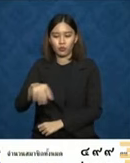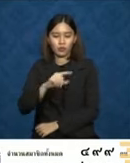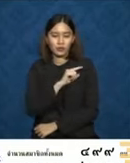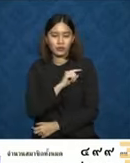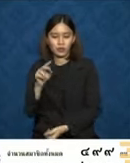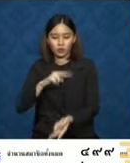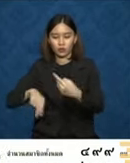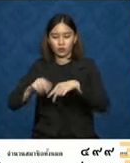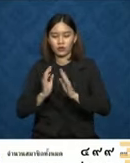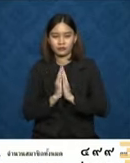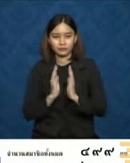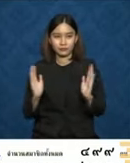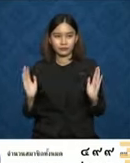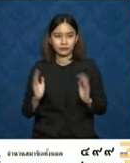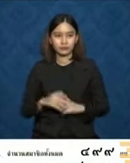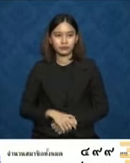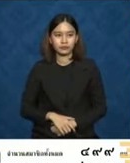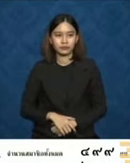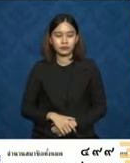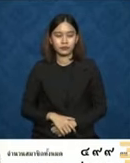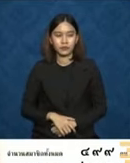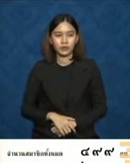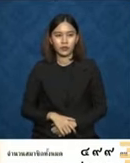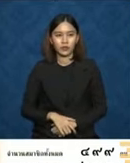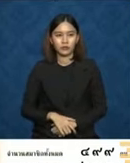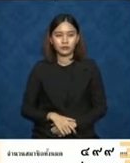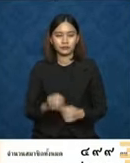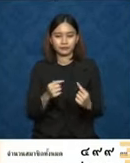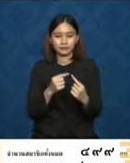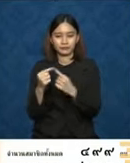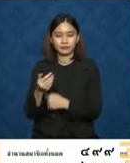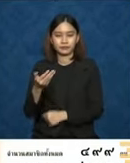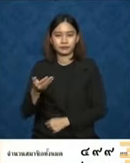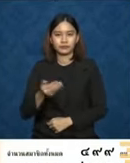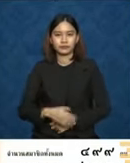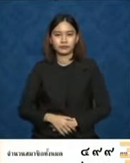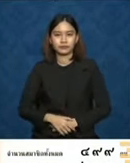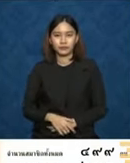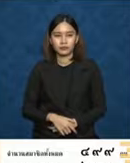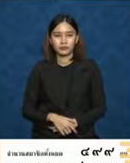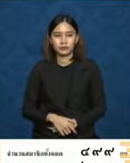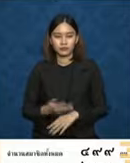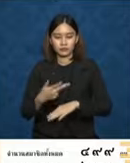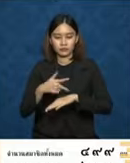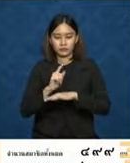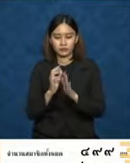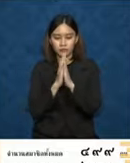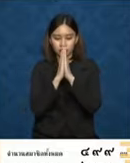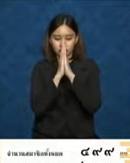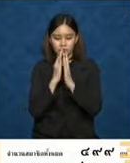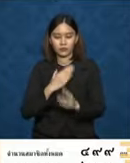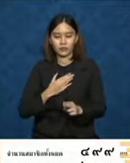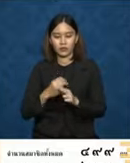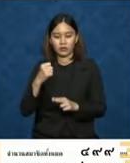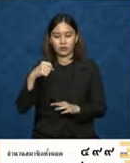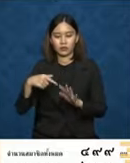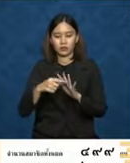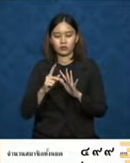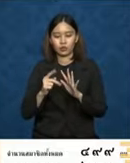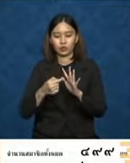ชอบค่ะขอบคุณมากค่ะท่านประธานขอบคุณครับเชิญท่านสุโนมทาครับท่านประธานที่เคารพผมสุกน